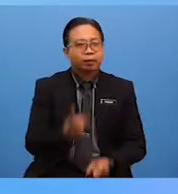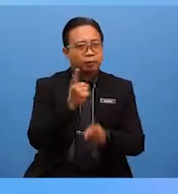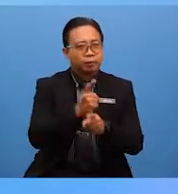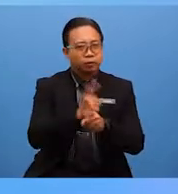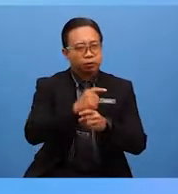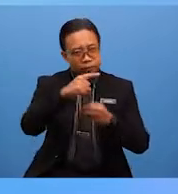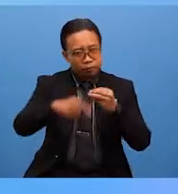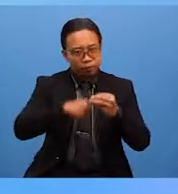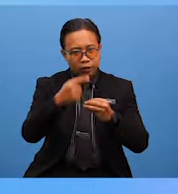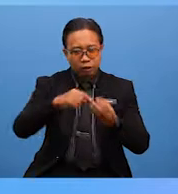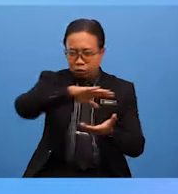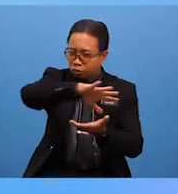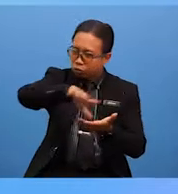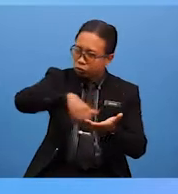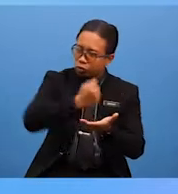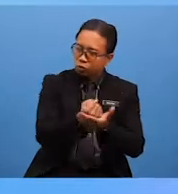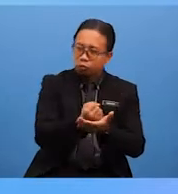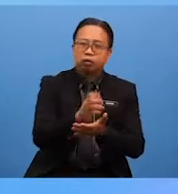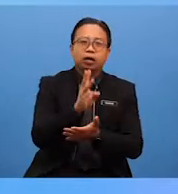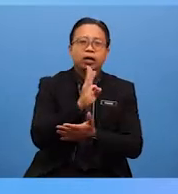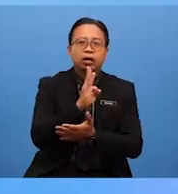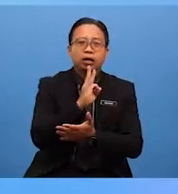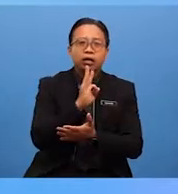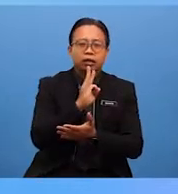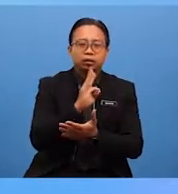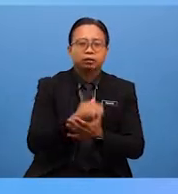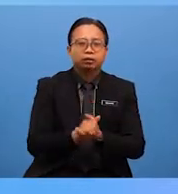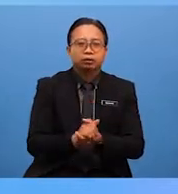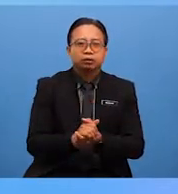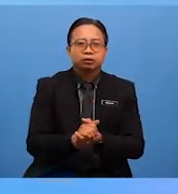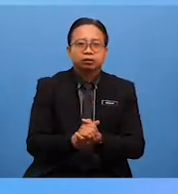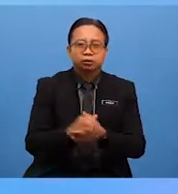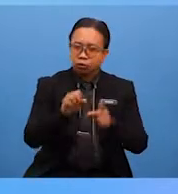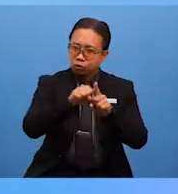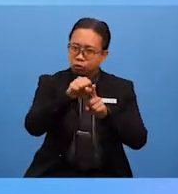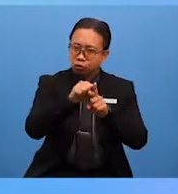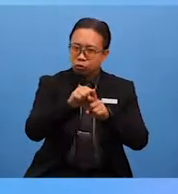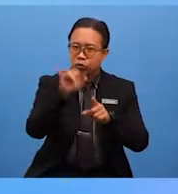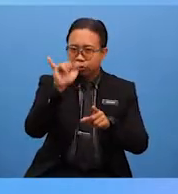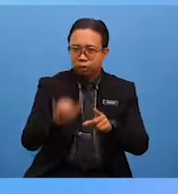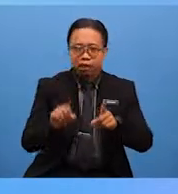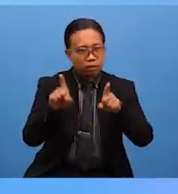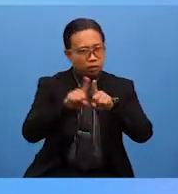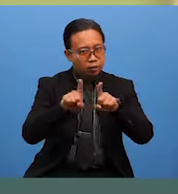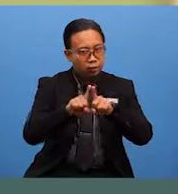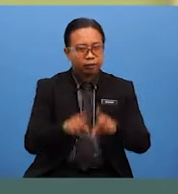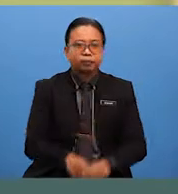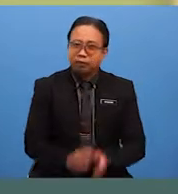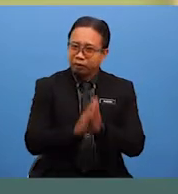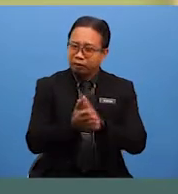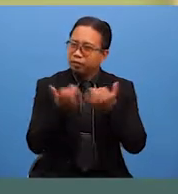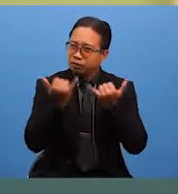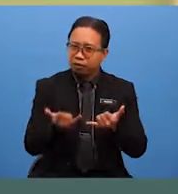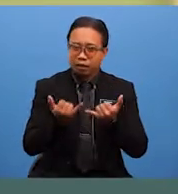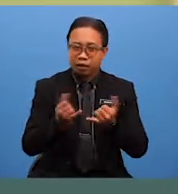apabila keseluruhan bendali Ritu mempunyai suhu yang sama Jadi